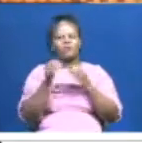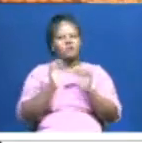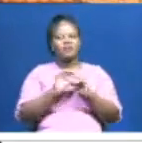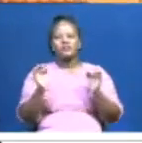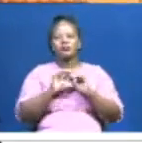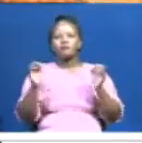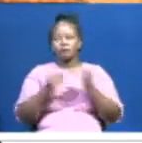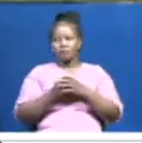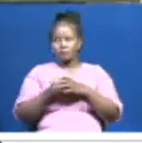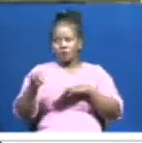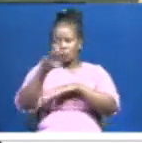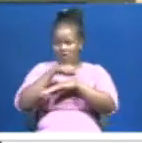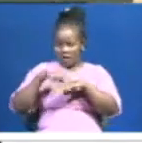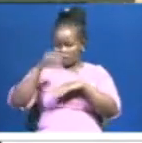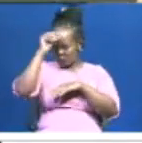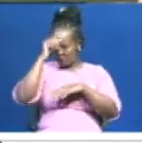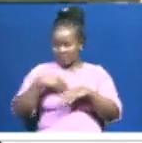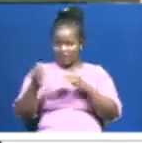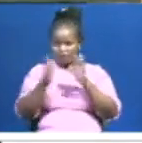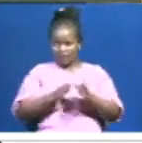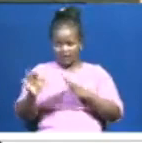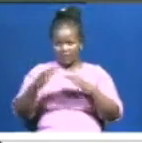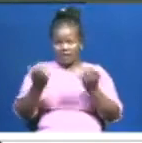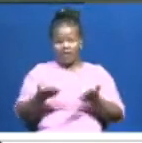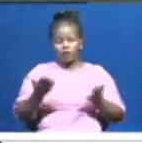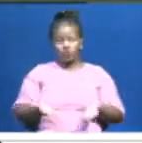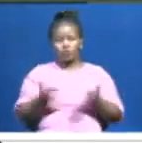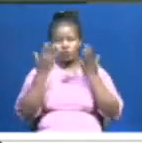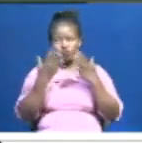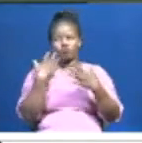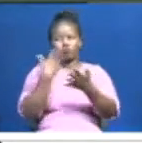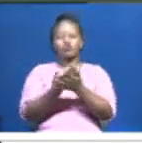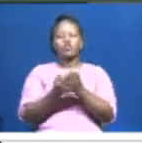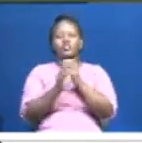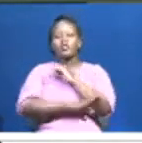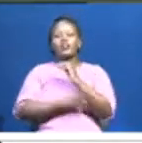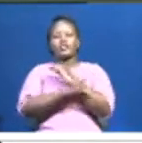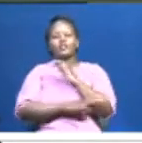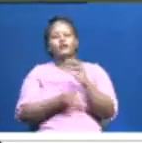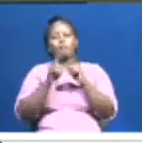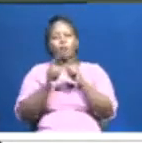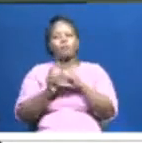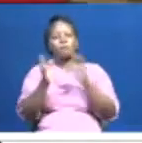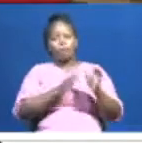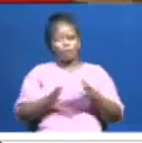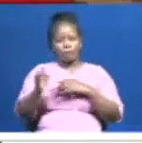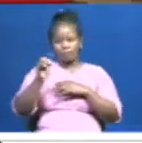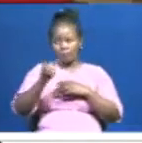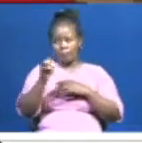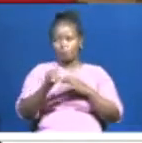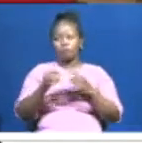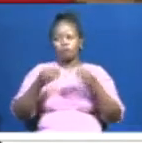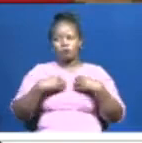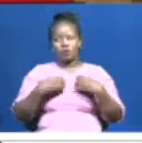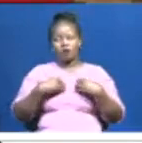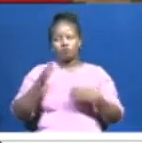Serikali ya taifa imeweka mikakati madhubuti ya kuboresha magereza ya humu nchini, na kama sehemu ya juhudi hizo, katibu wa idara ya urekebishaji tabia Mary